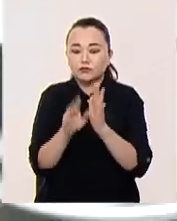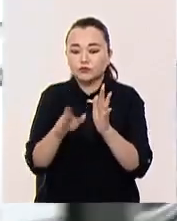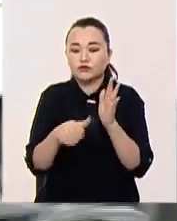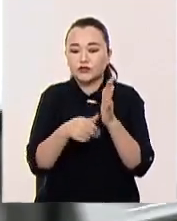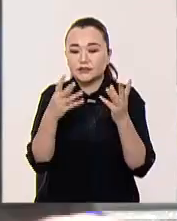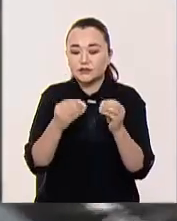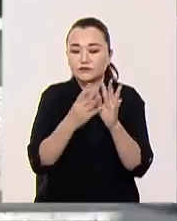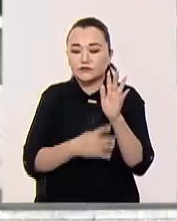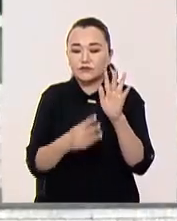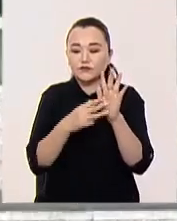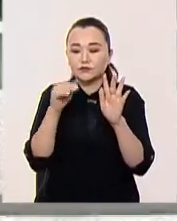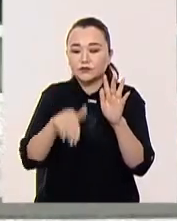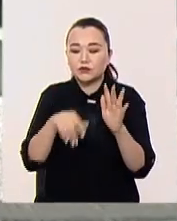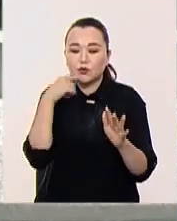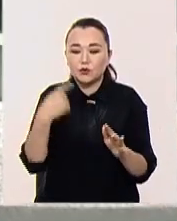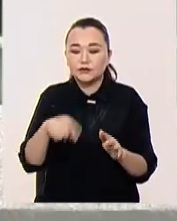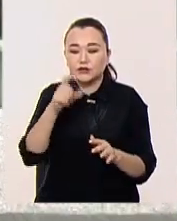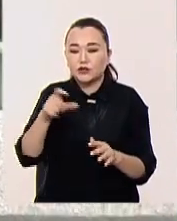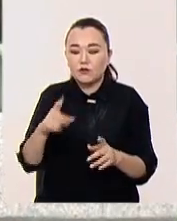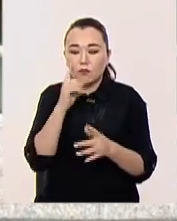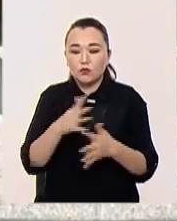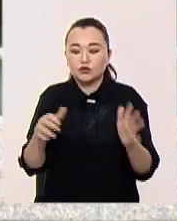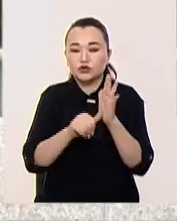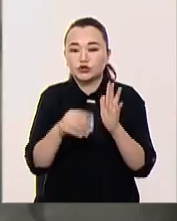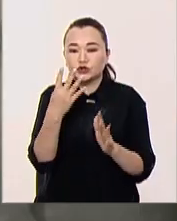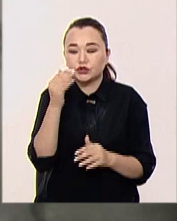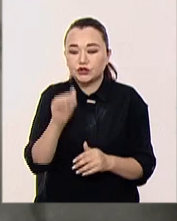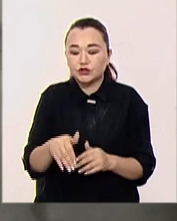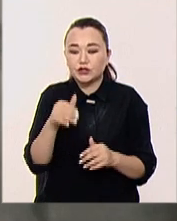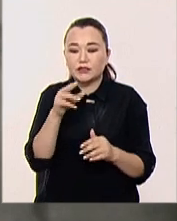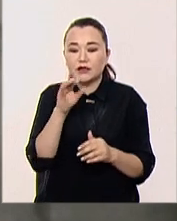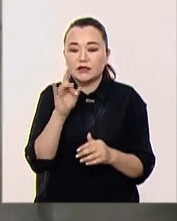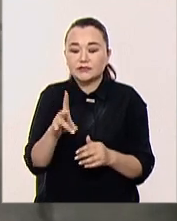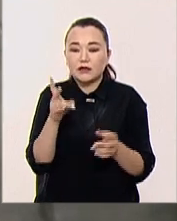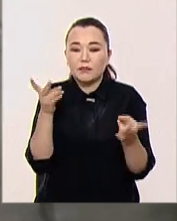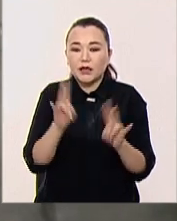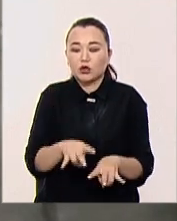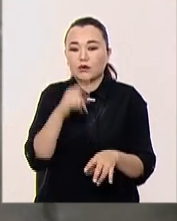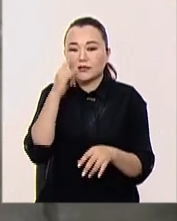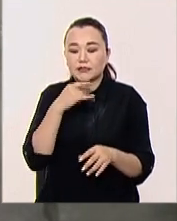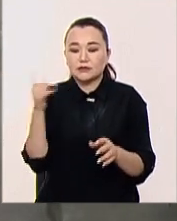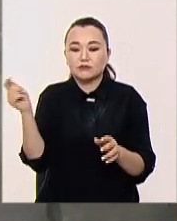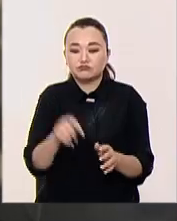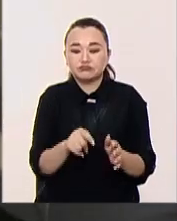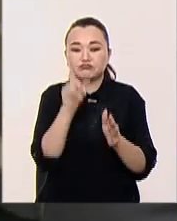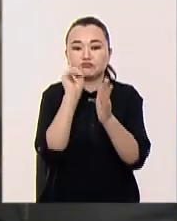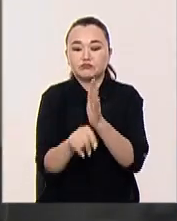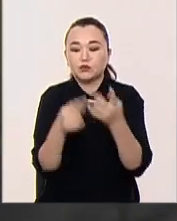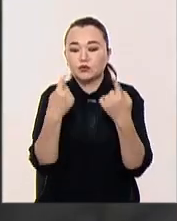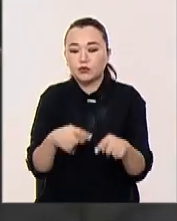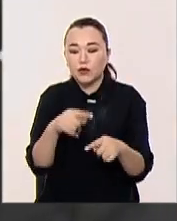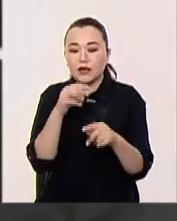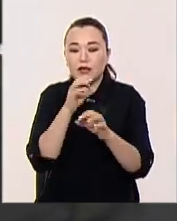порядка 98 тысяч российских граждан. Больше 64 тысяч из них транзитом покинули Казахстан, сообщили в МВД, ссылаясь на